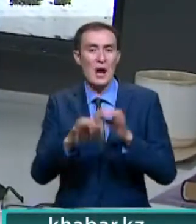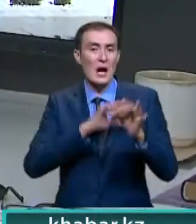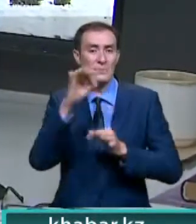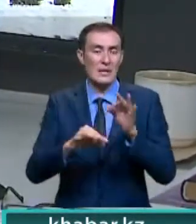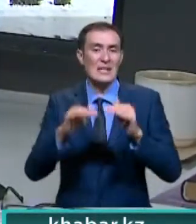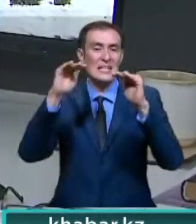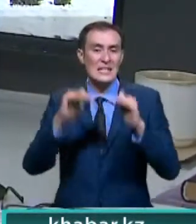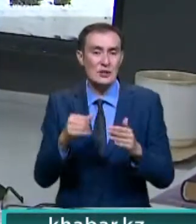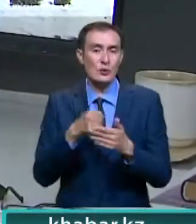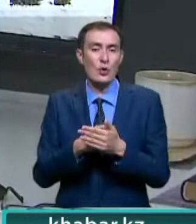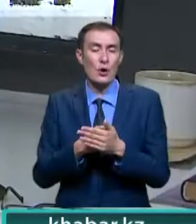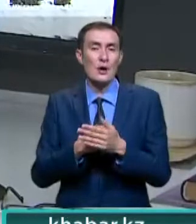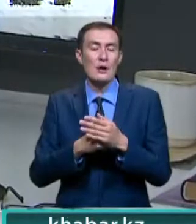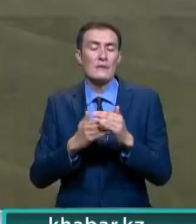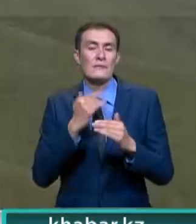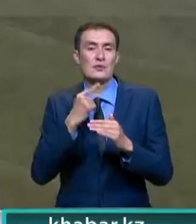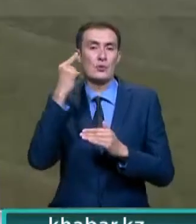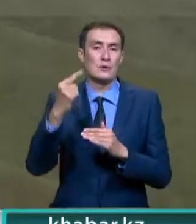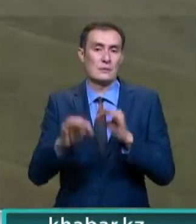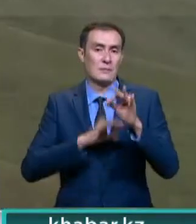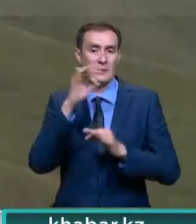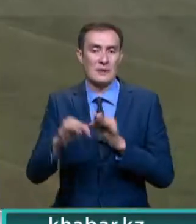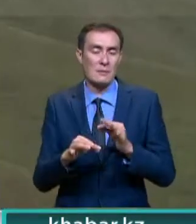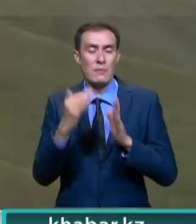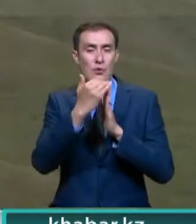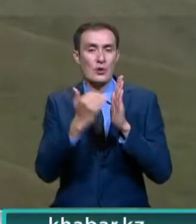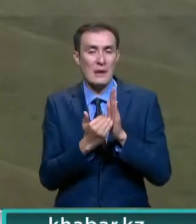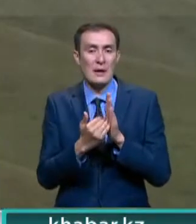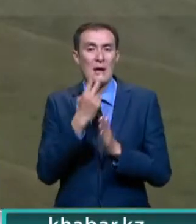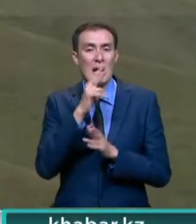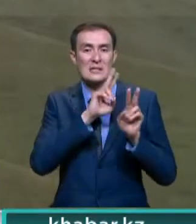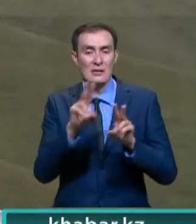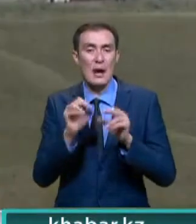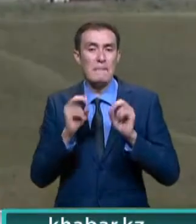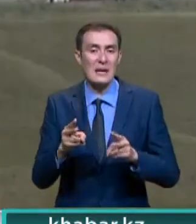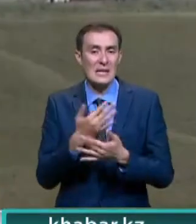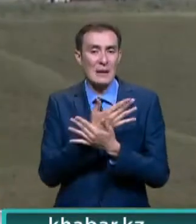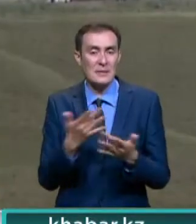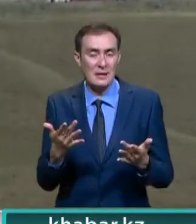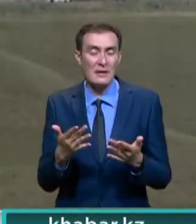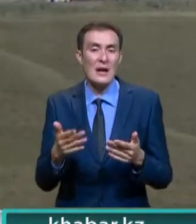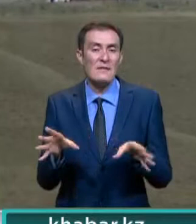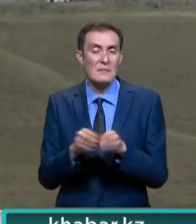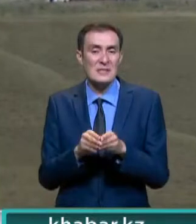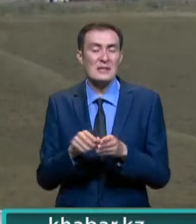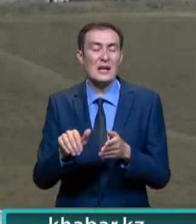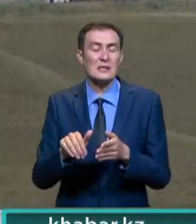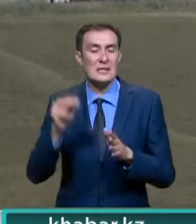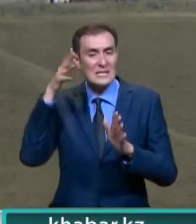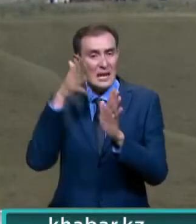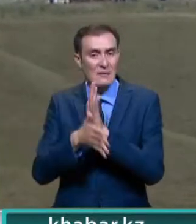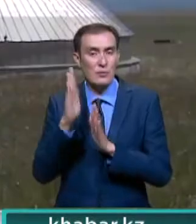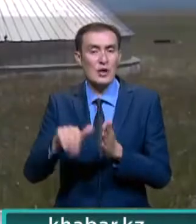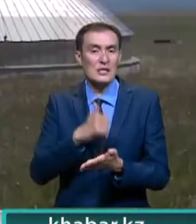от низкоорбитальных до геостационаров. Программа по отслеживанию потенциально опасных объектов в околоземном пространстве, наряду с фундаментальными исследованиями,